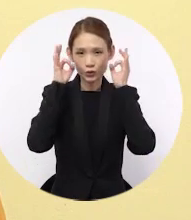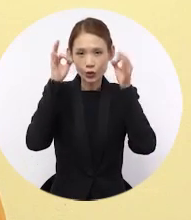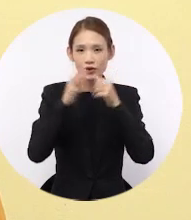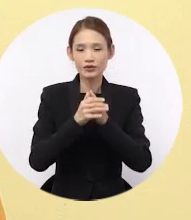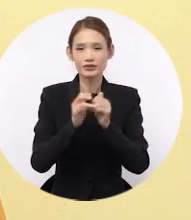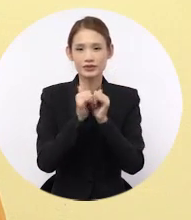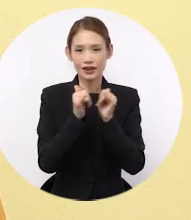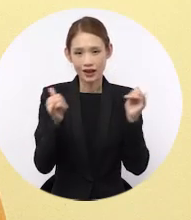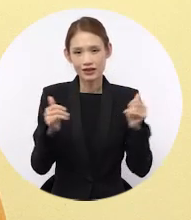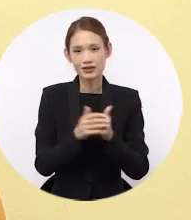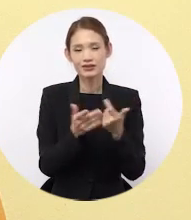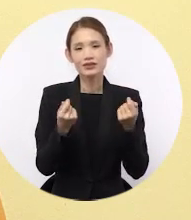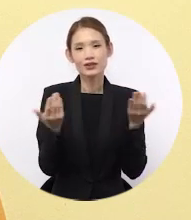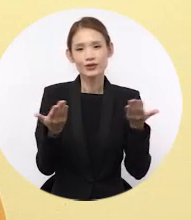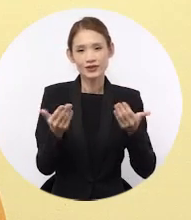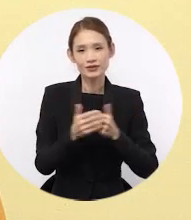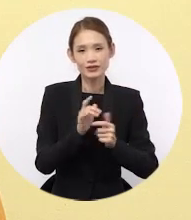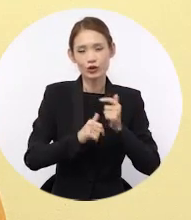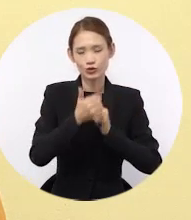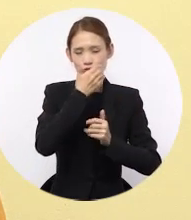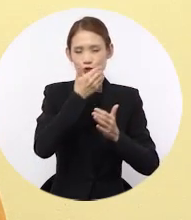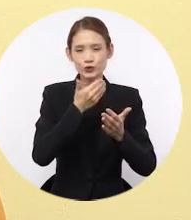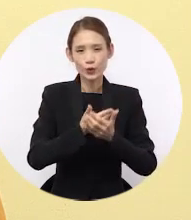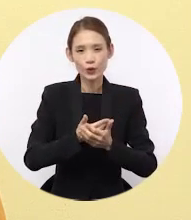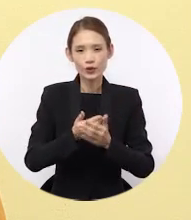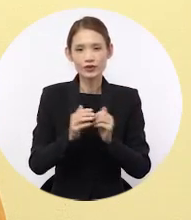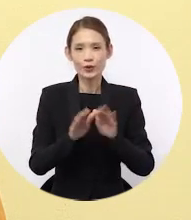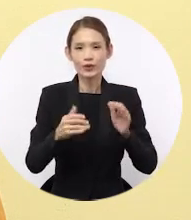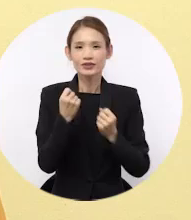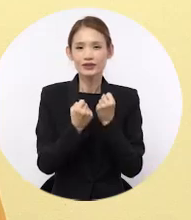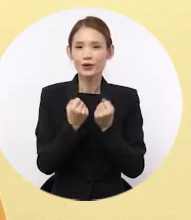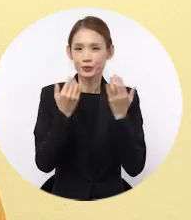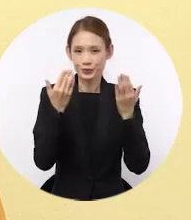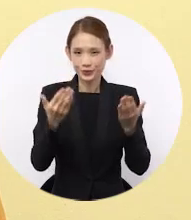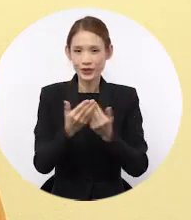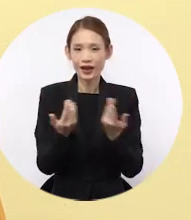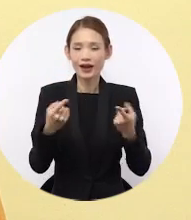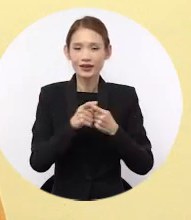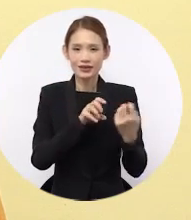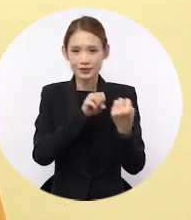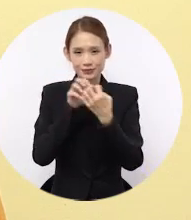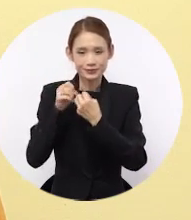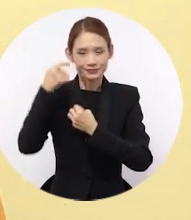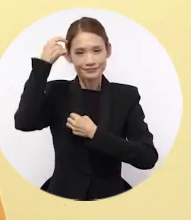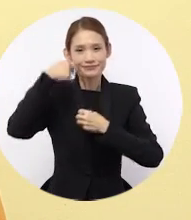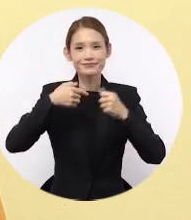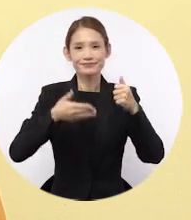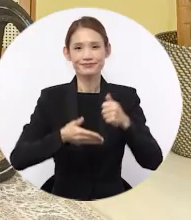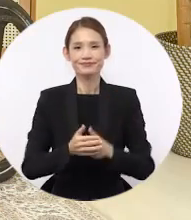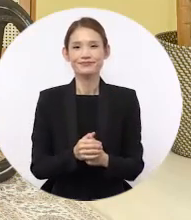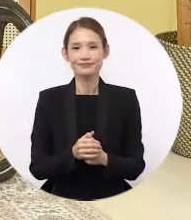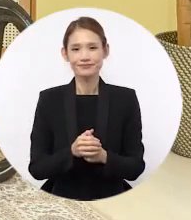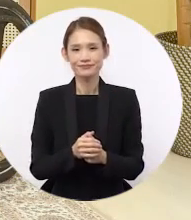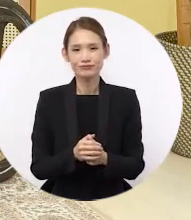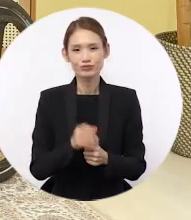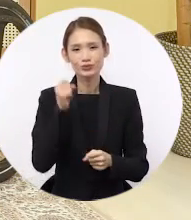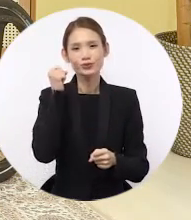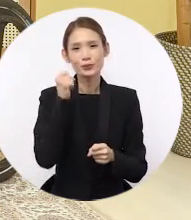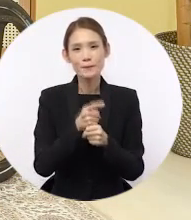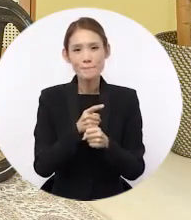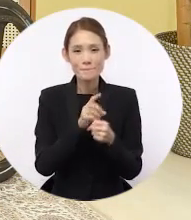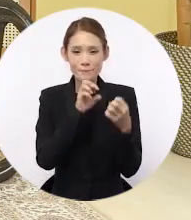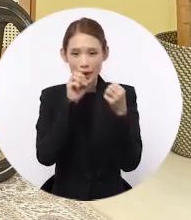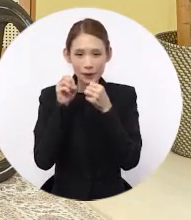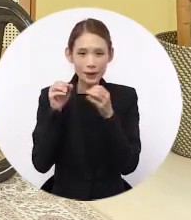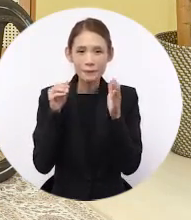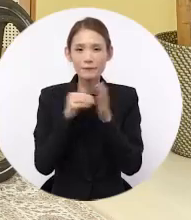이런 사람들, 이런 일들이 진짜 더 중요할 수 있다라는 거 오늘 얘기를 통해서 함께 느껴보셨으면 좋겠습니다. 아, 벌써 이렇게 얘기를